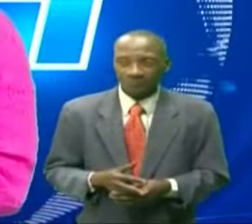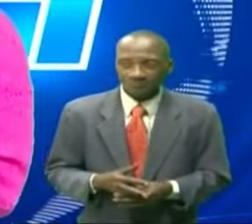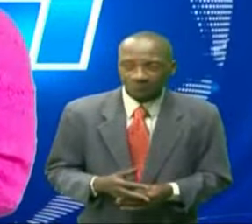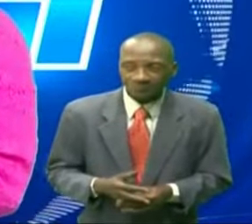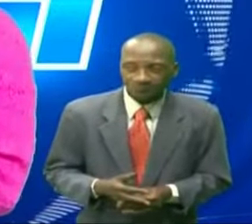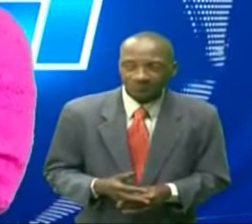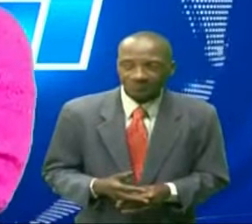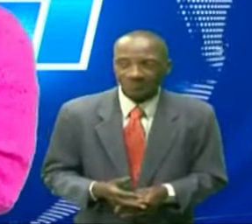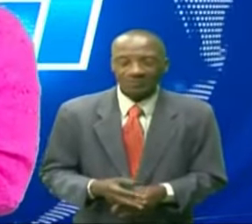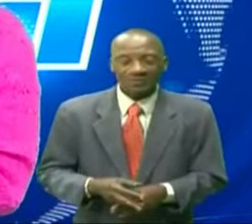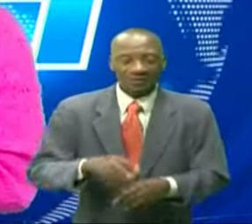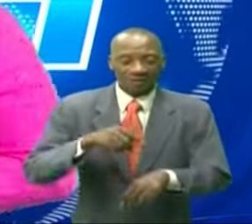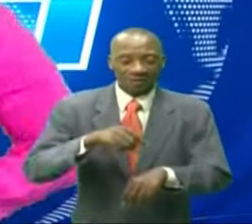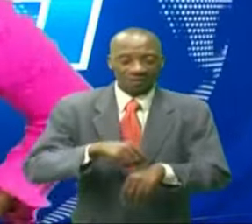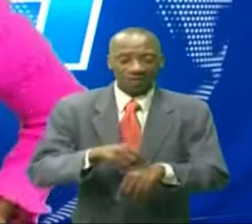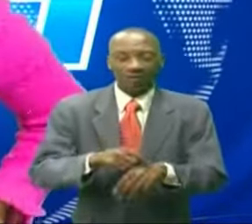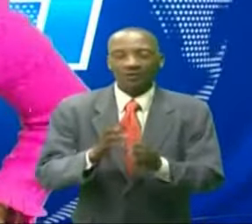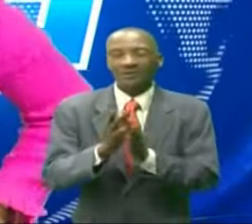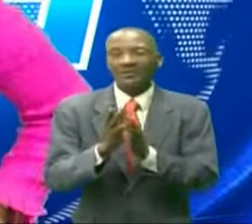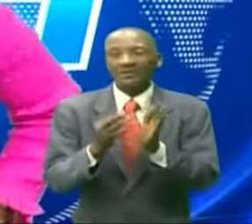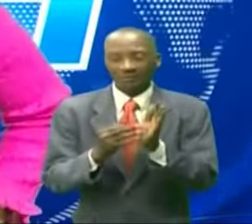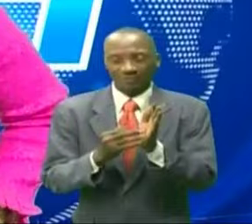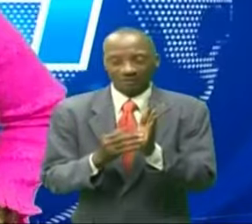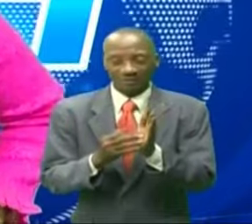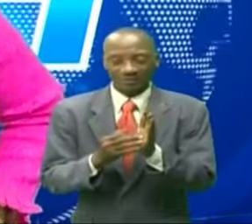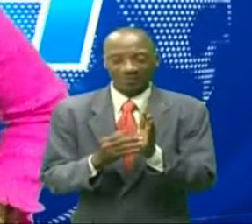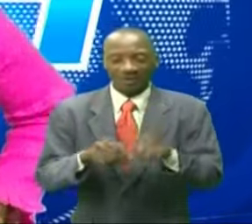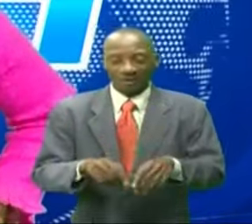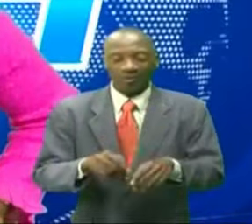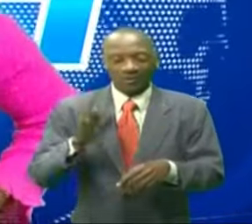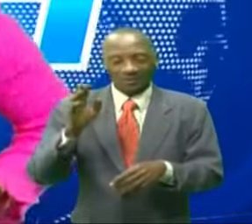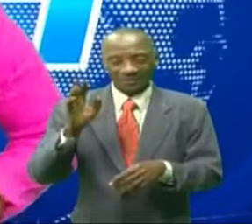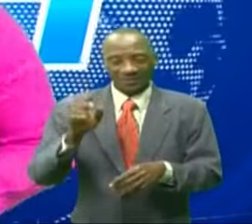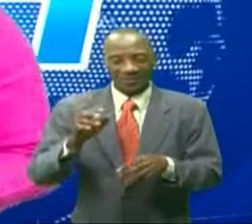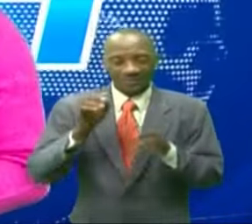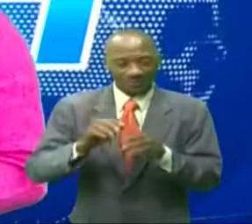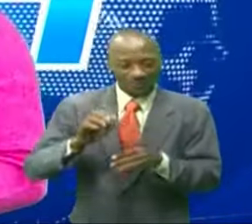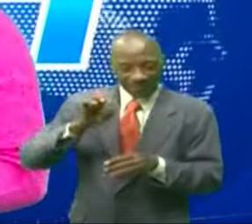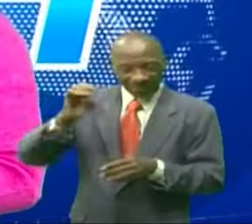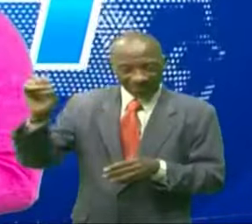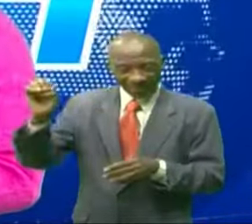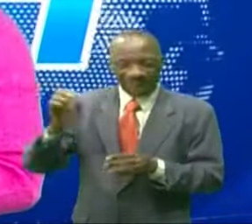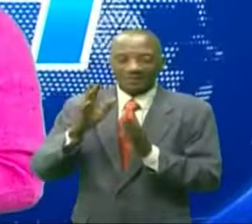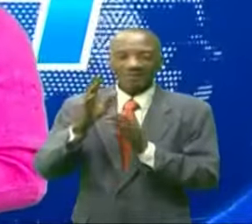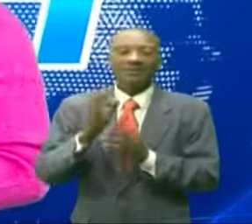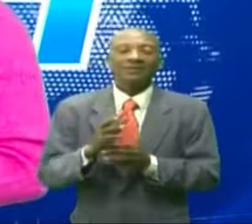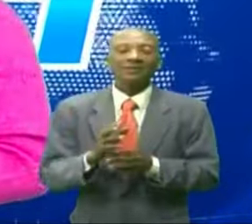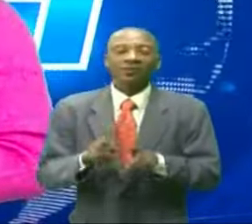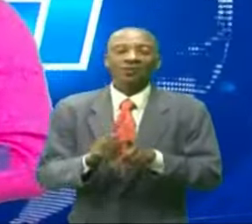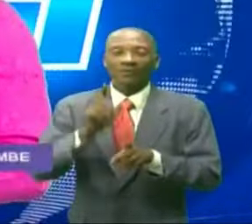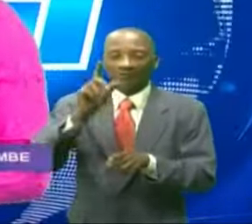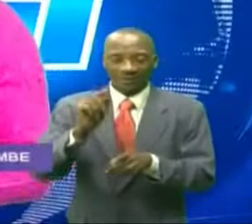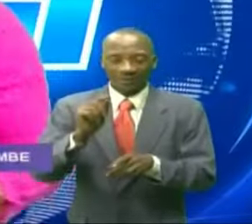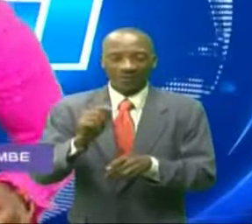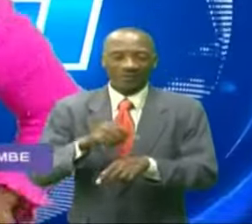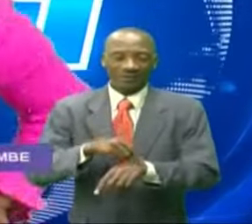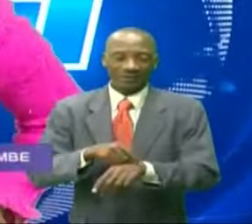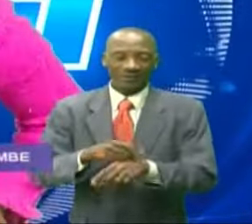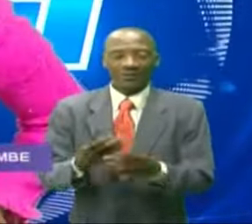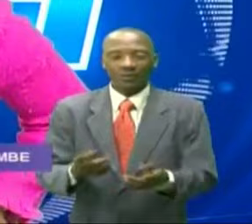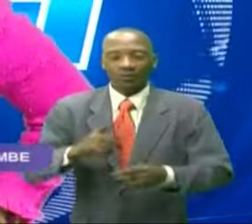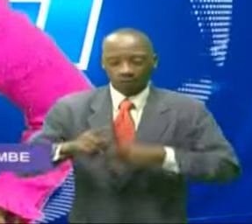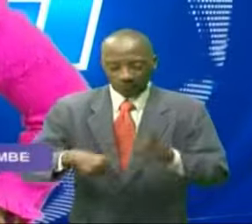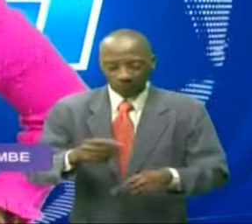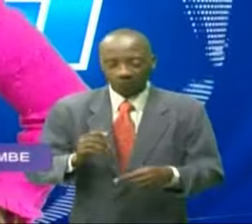Exactement 19h à Kinshasa et une heure de plus dans sa partie est. Madame, Monsieur, bonsoir et bienvenue à ce